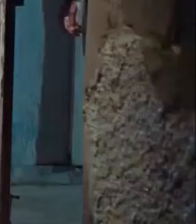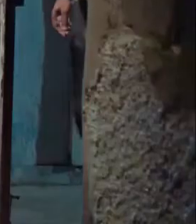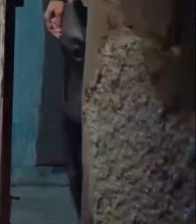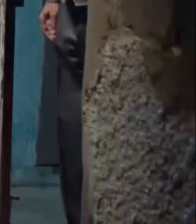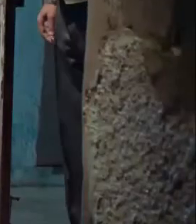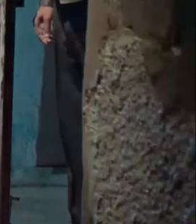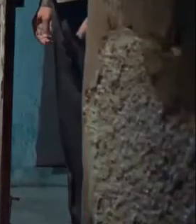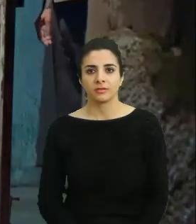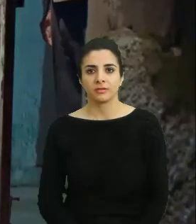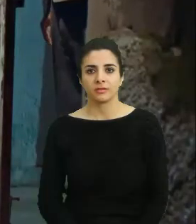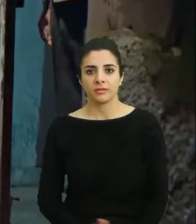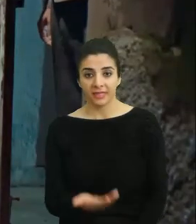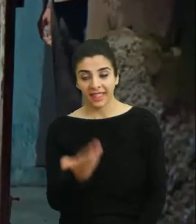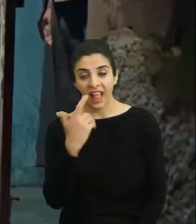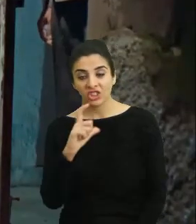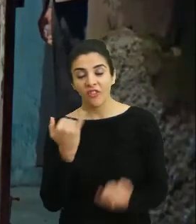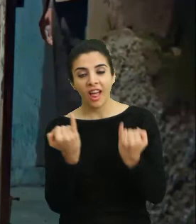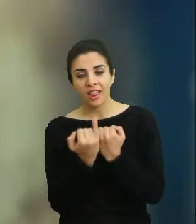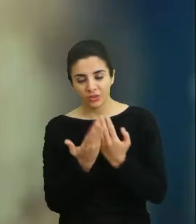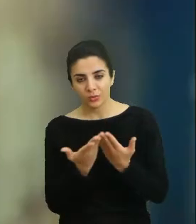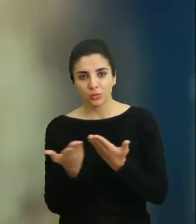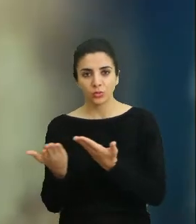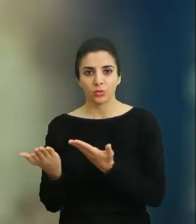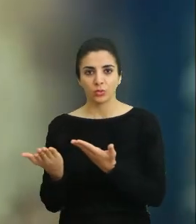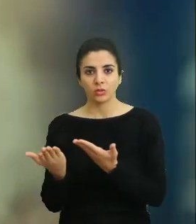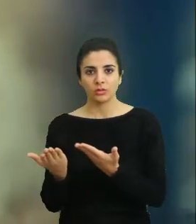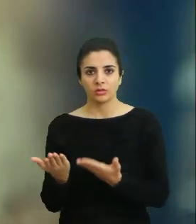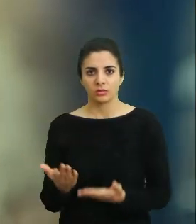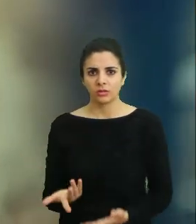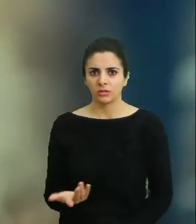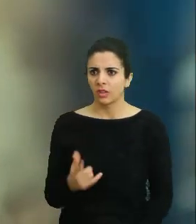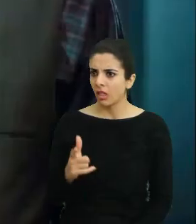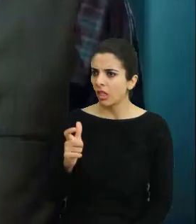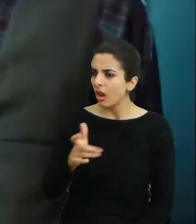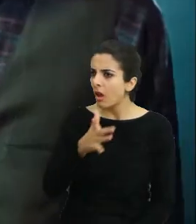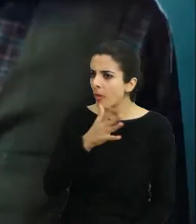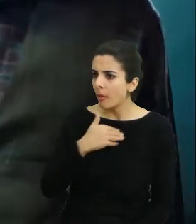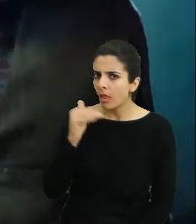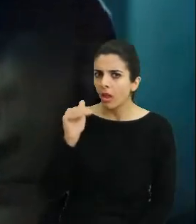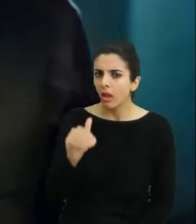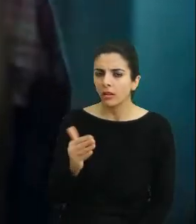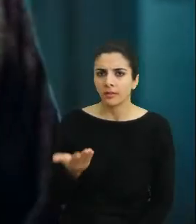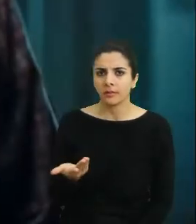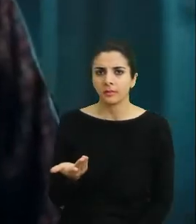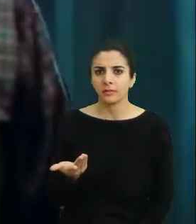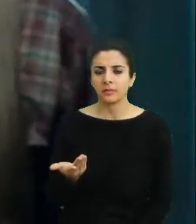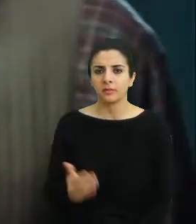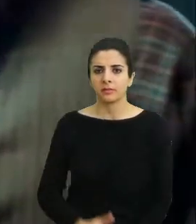şaşkın. Gel Cevat kardeş, buyur. Sen nereden anladın benim geldiğimi?